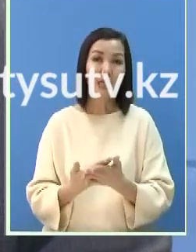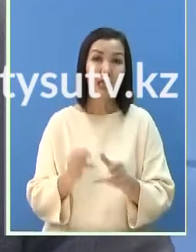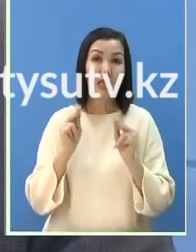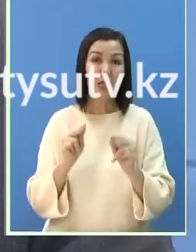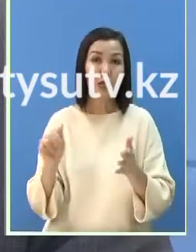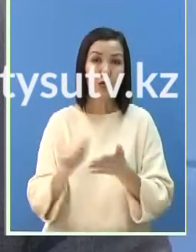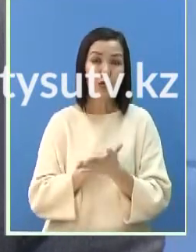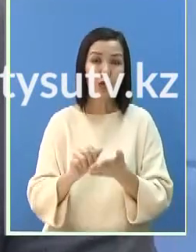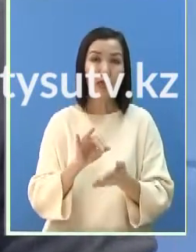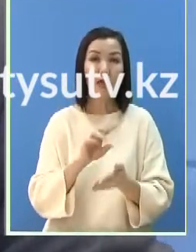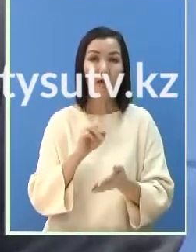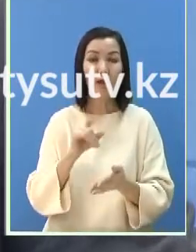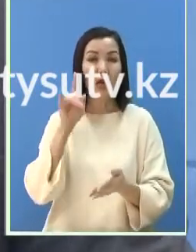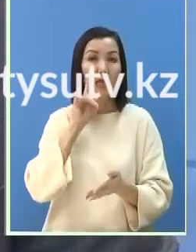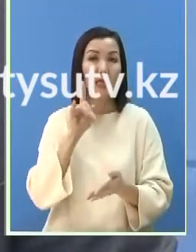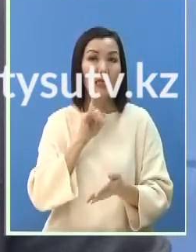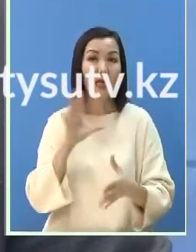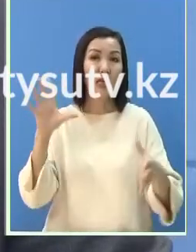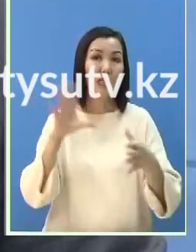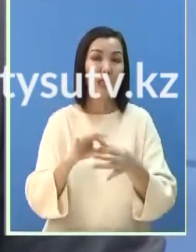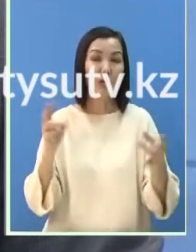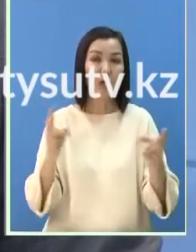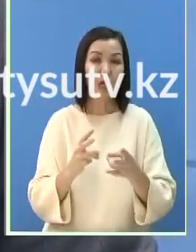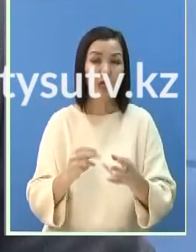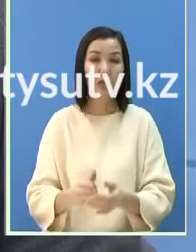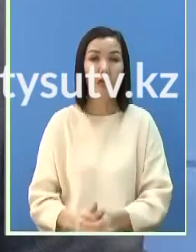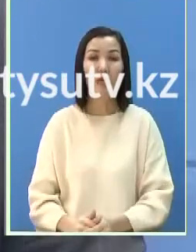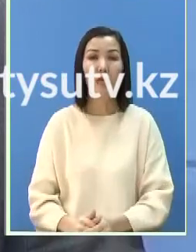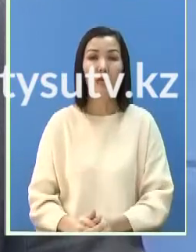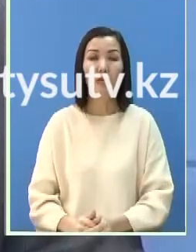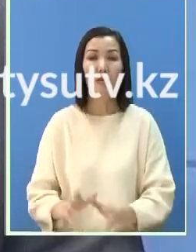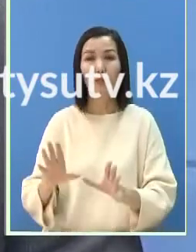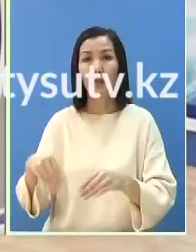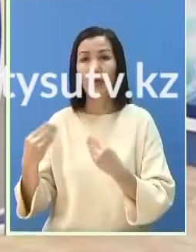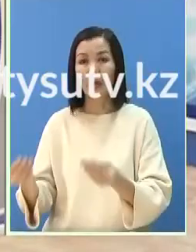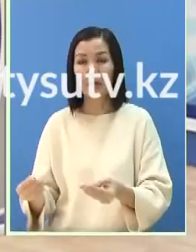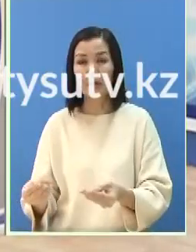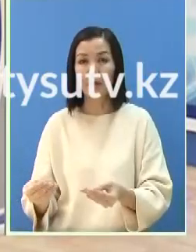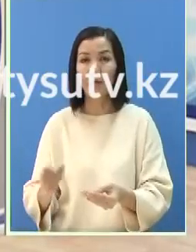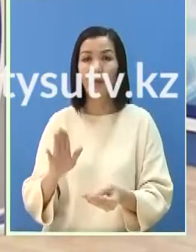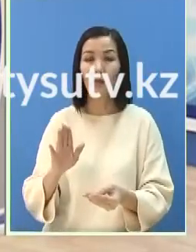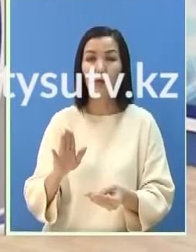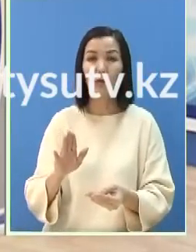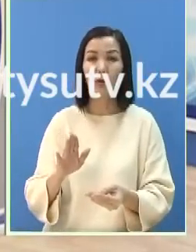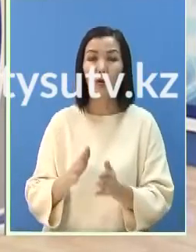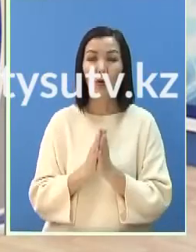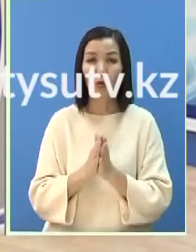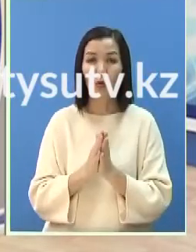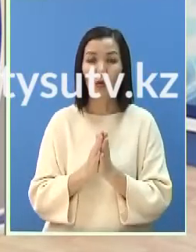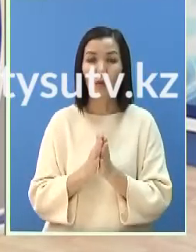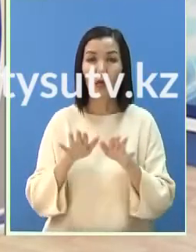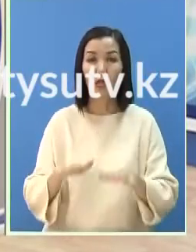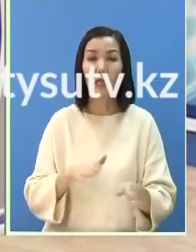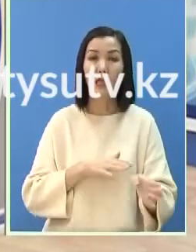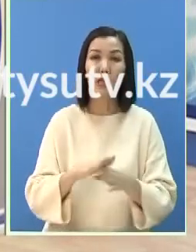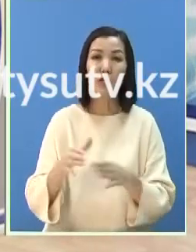жаңағы Инфо Қазақстан порталына тіркелу арқылы сол жерге беріп, сол жерден жаңағы өтінімдерін жергілікті